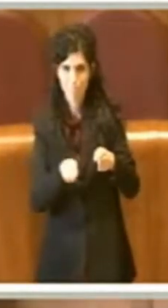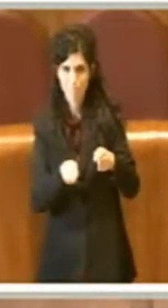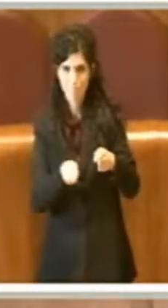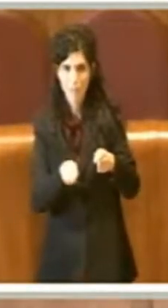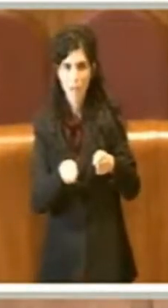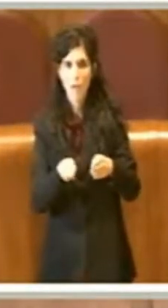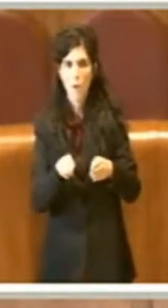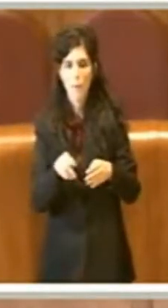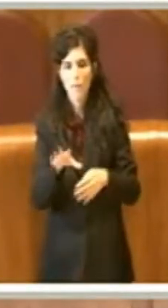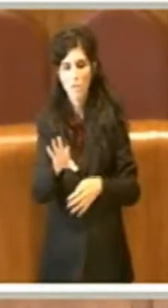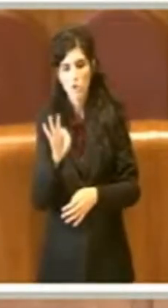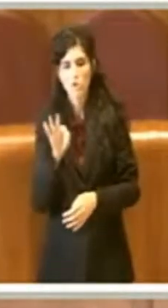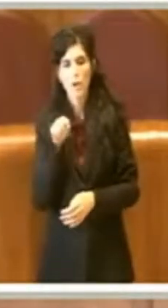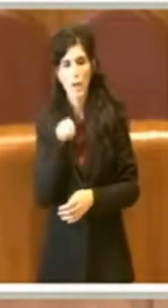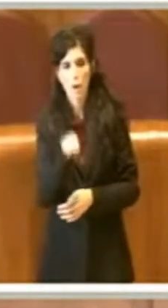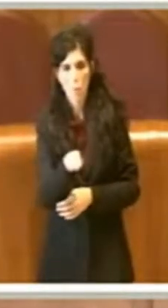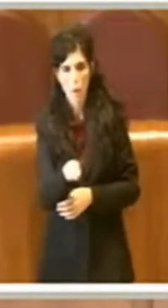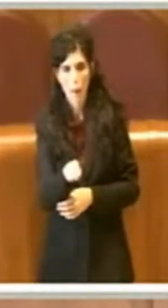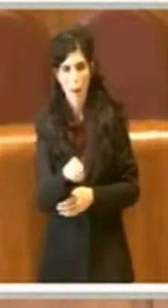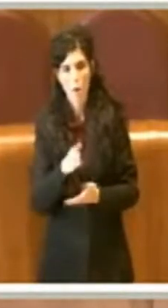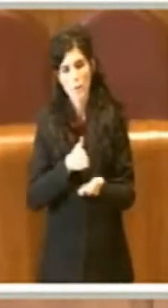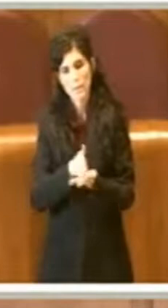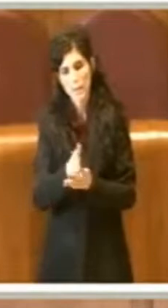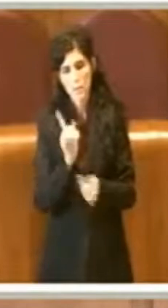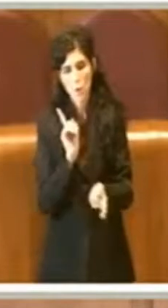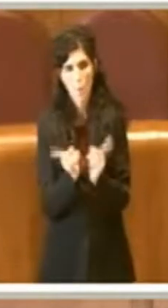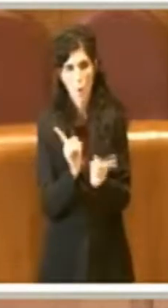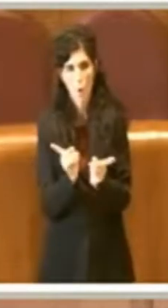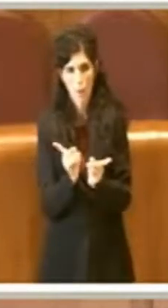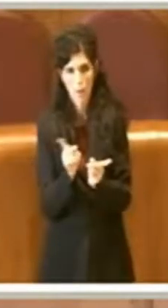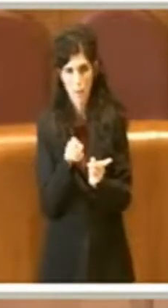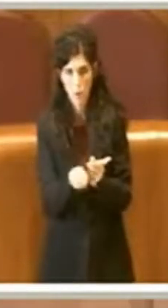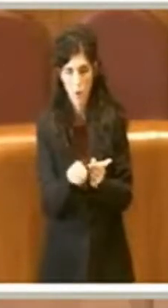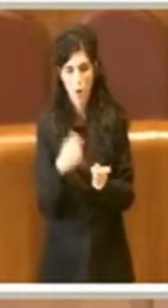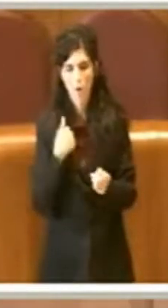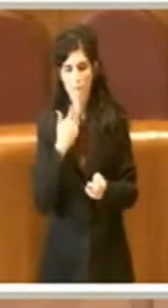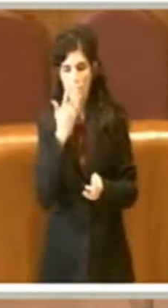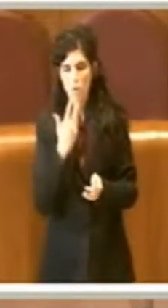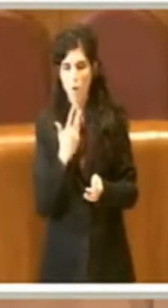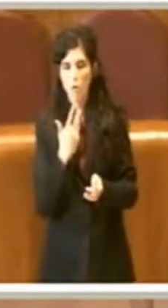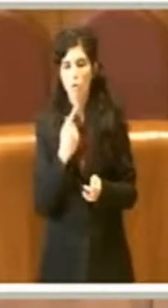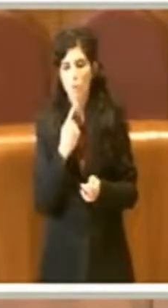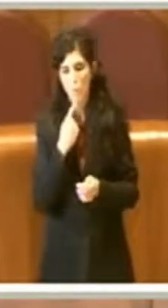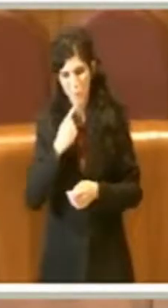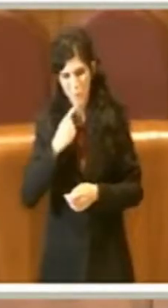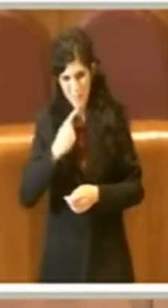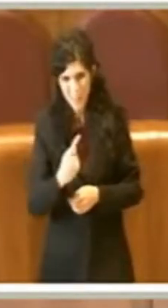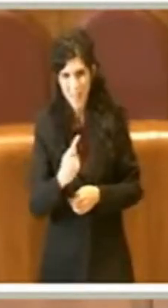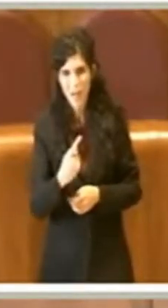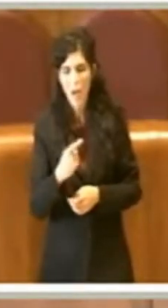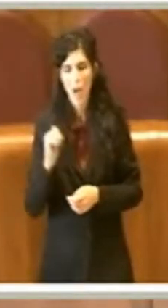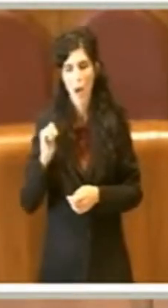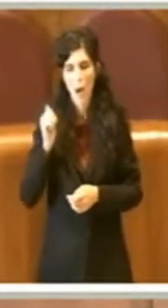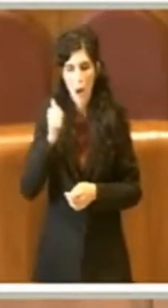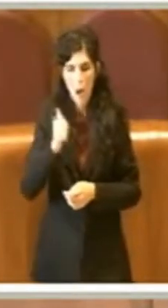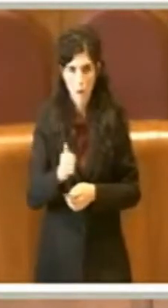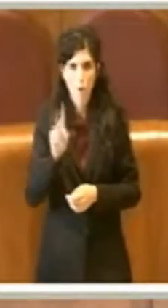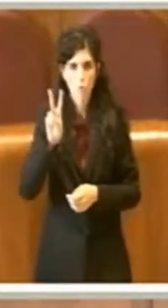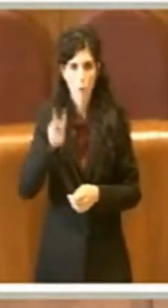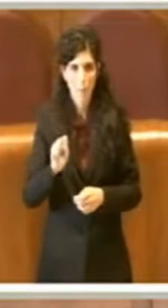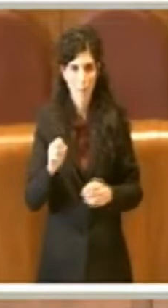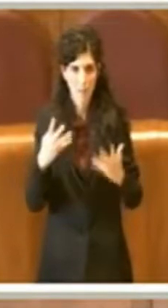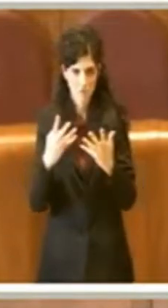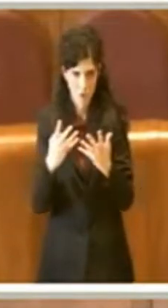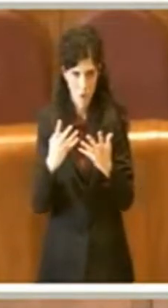la nostra scelta del nostro indirizzo politico tuttavia mi preme sottolineare che in questo anno in questo 2019 da quando